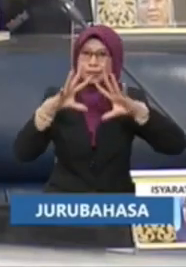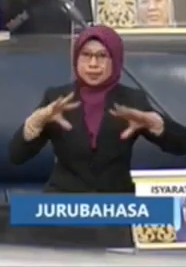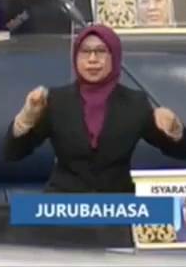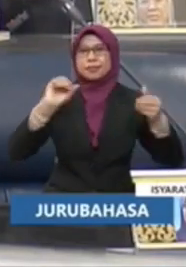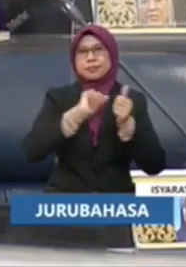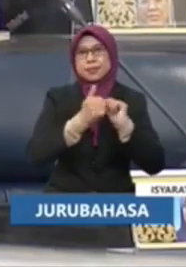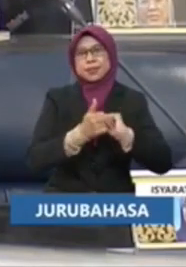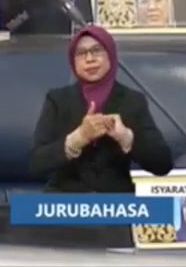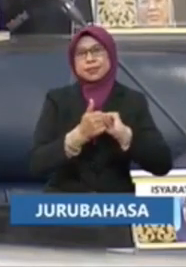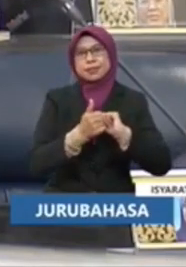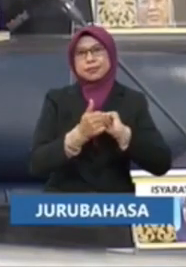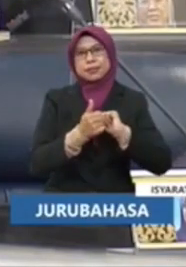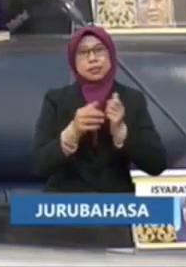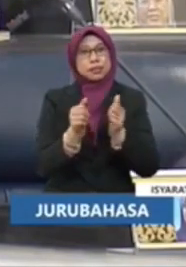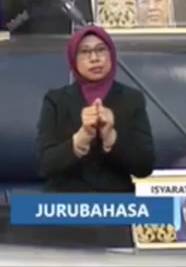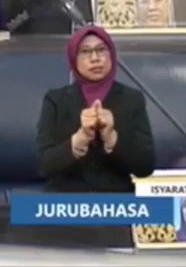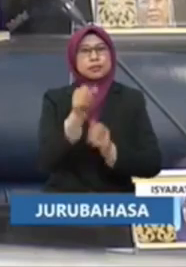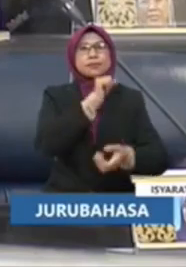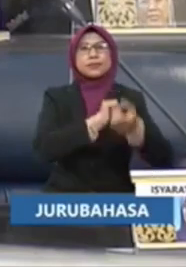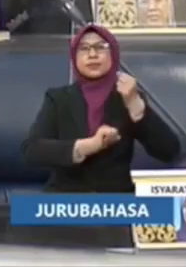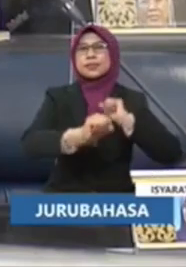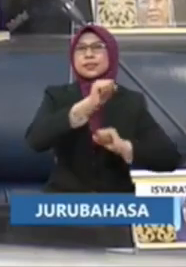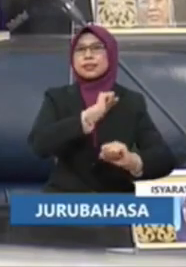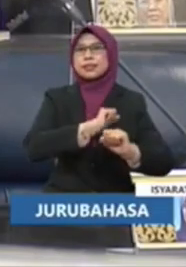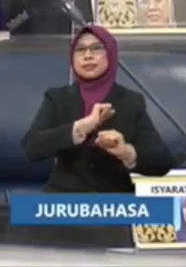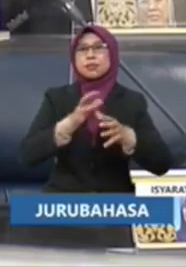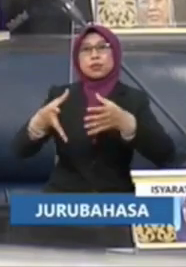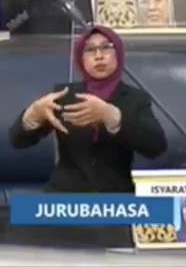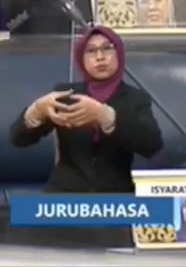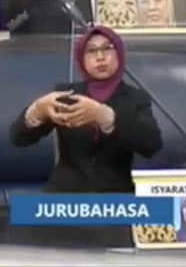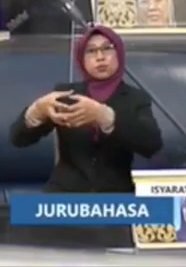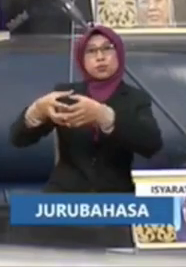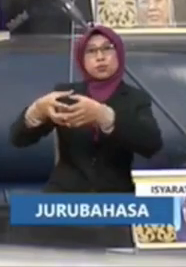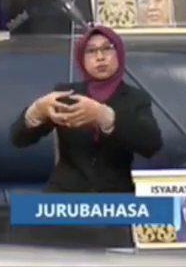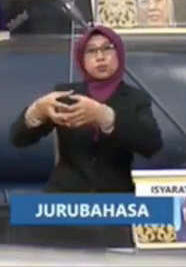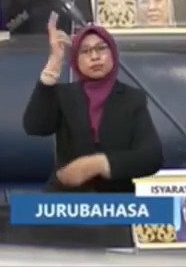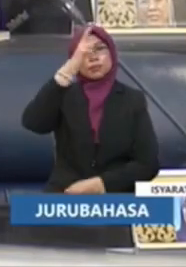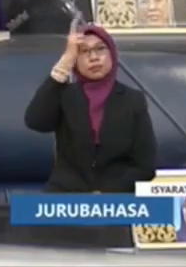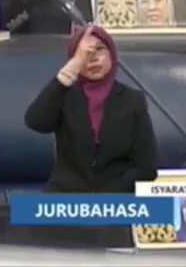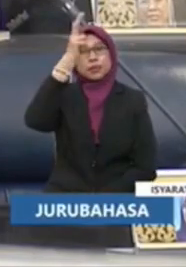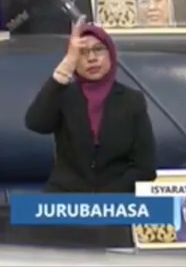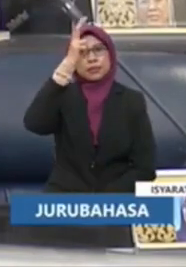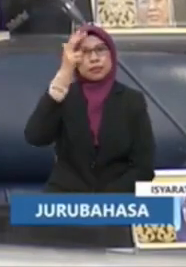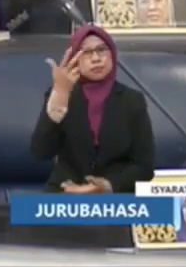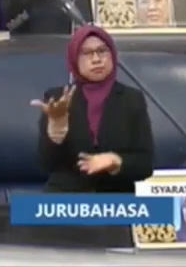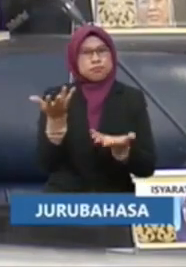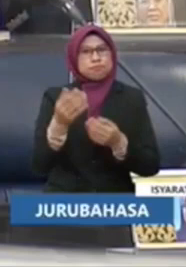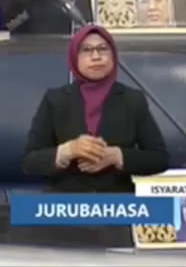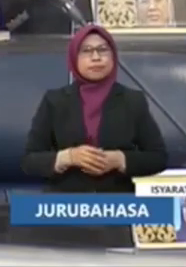ini dengan sikap warga begini? Adakah kerajaan